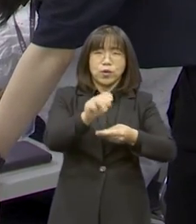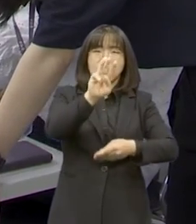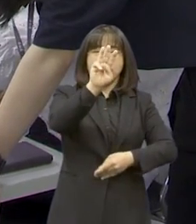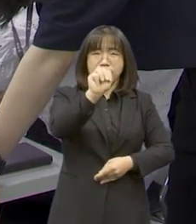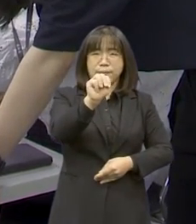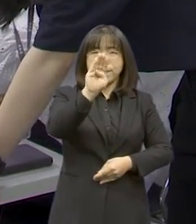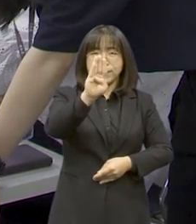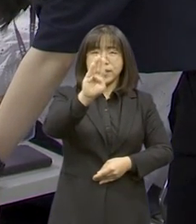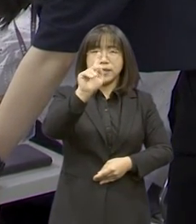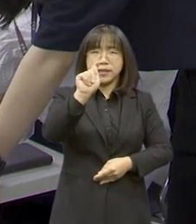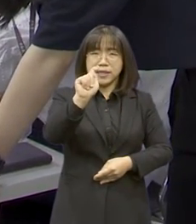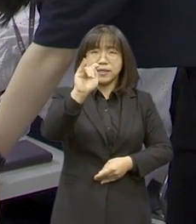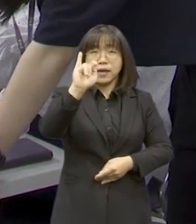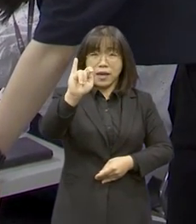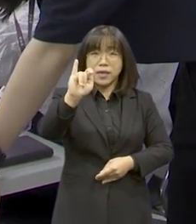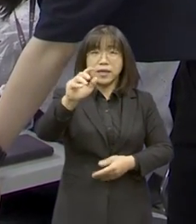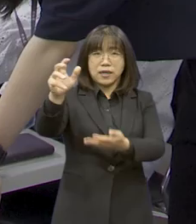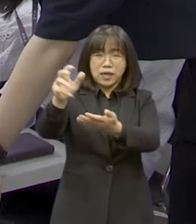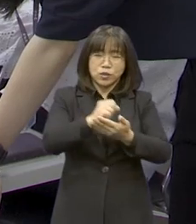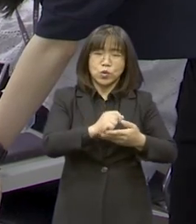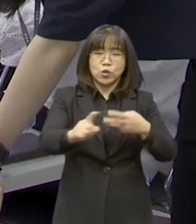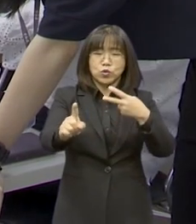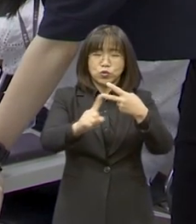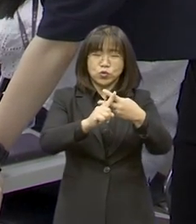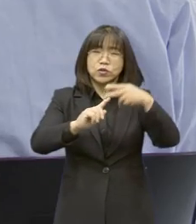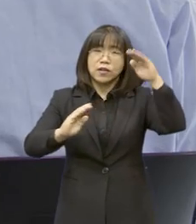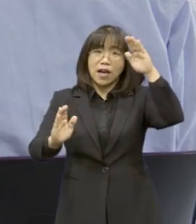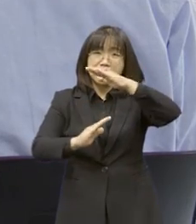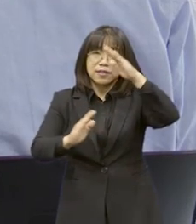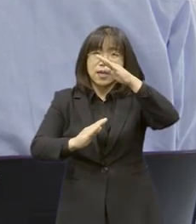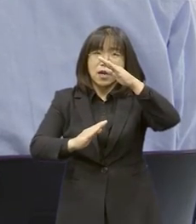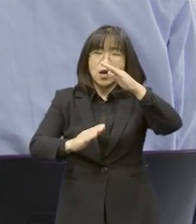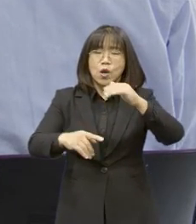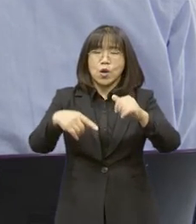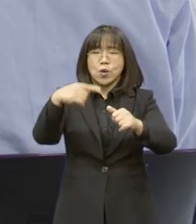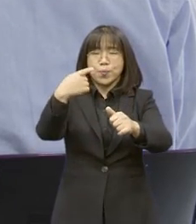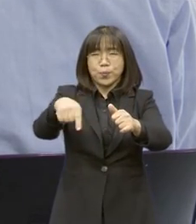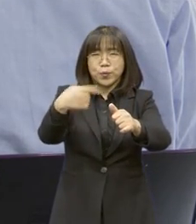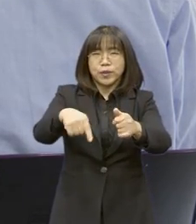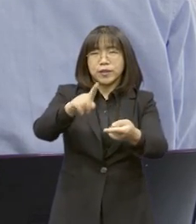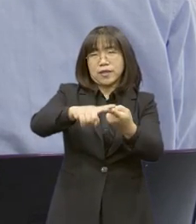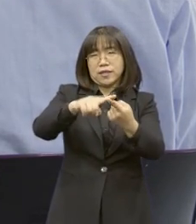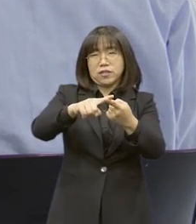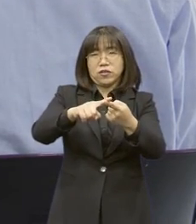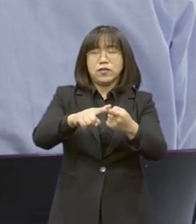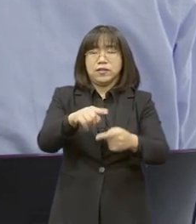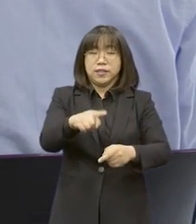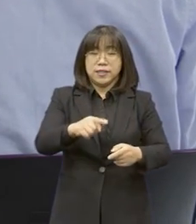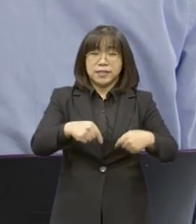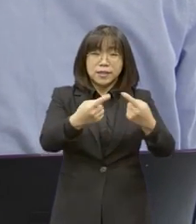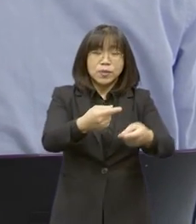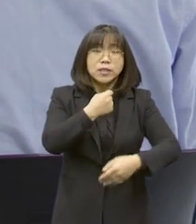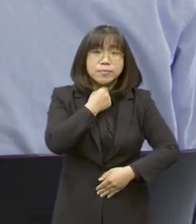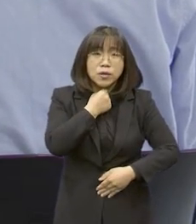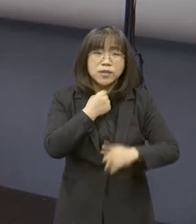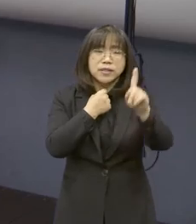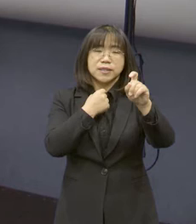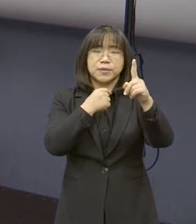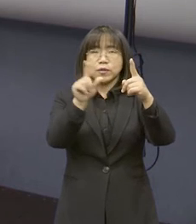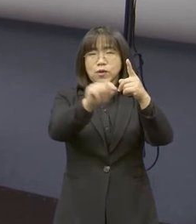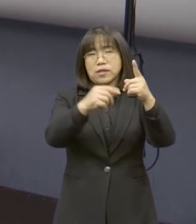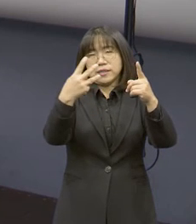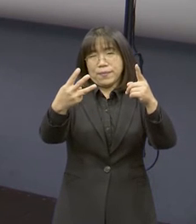유형별 공부 동기부여와 중등 과목별 학습법 을 주제로 강의를 펼칩니다 참여를 원하는 꾸미는